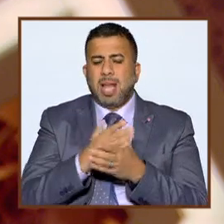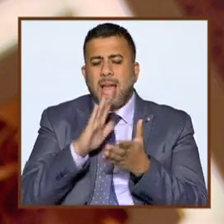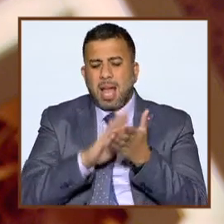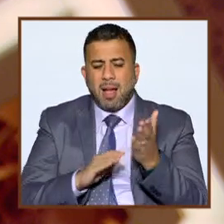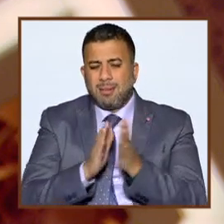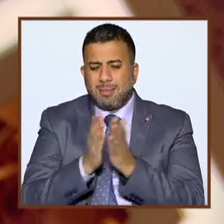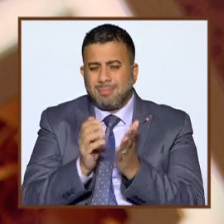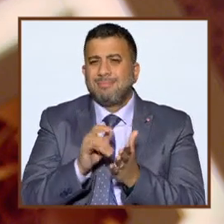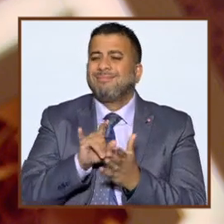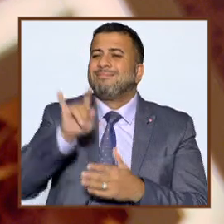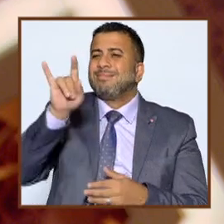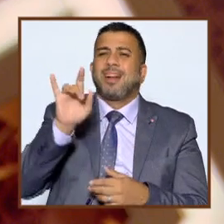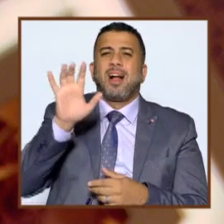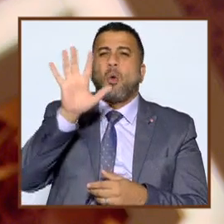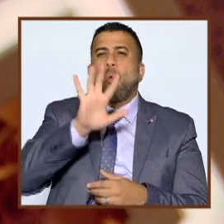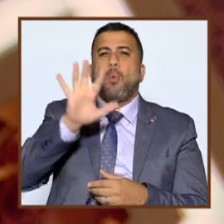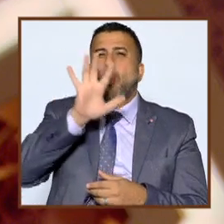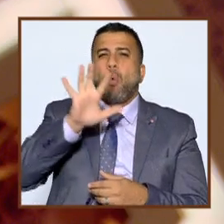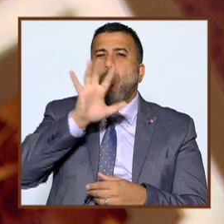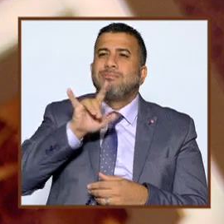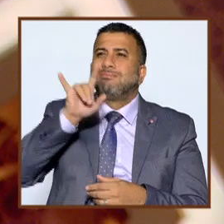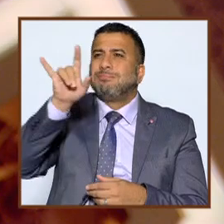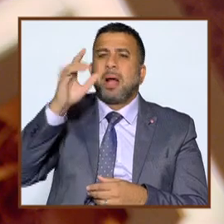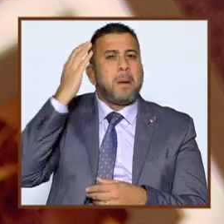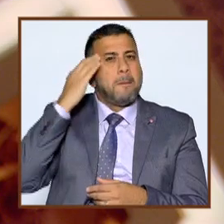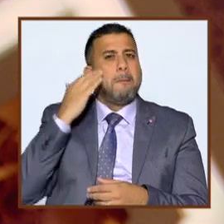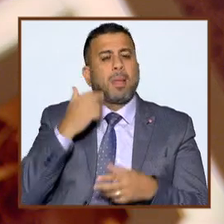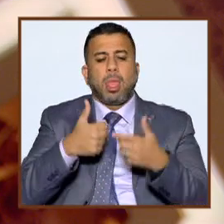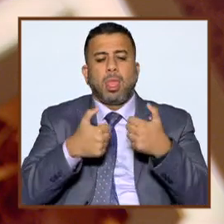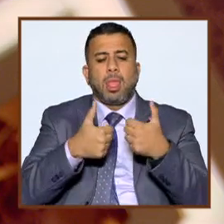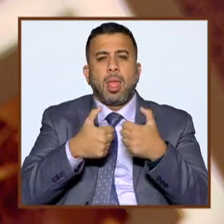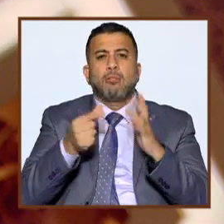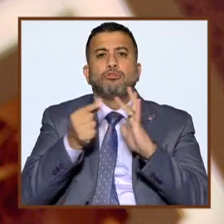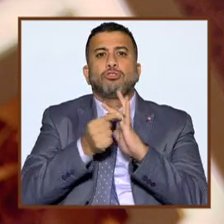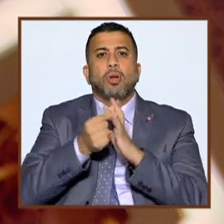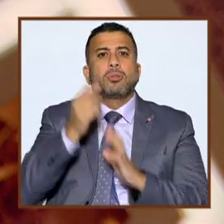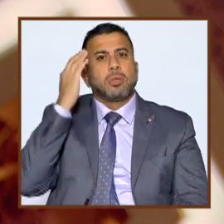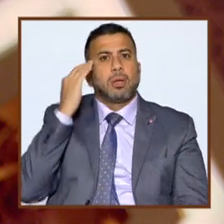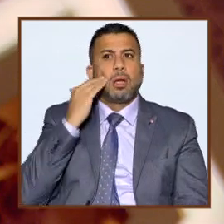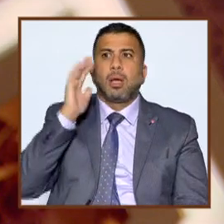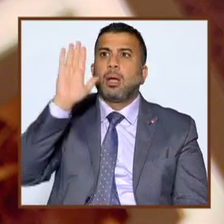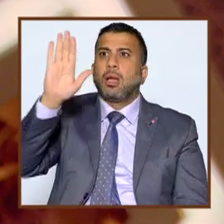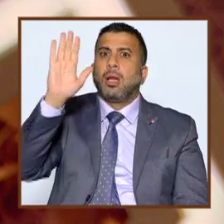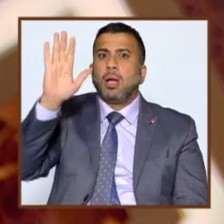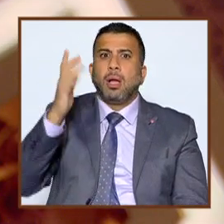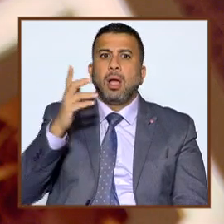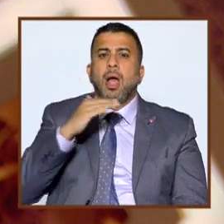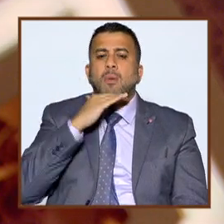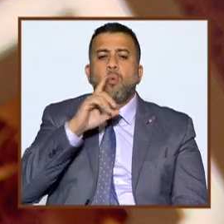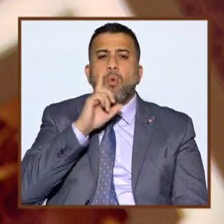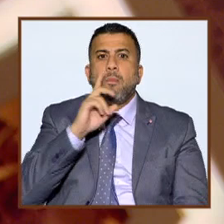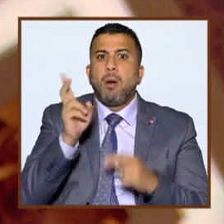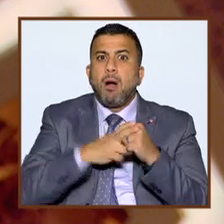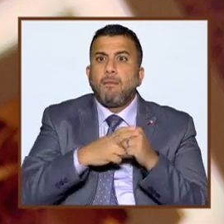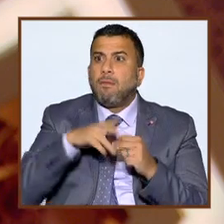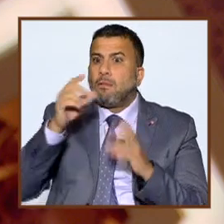الإقامة خرج إلى بلد غير مسلم واقترن بامرأة غير مسلمة وأصر عليها مع رفض والديه